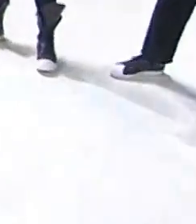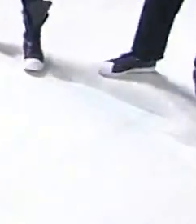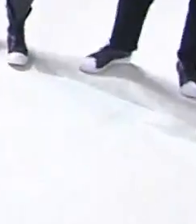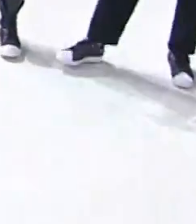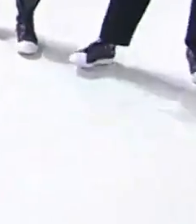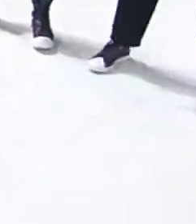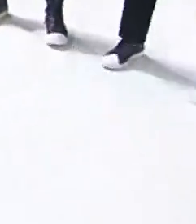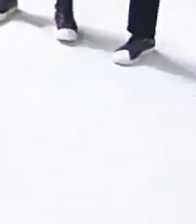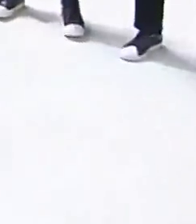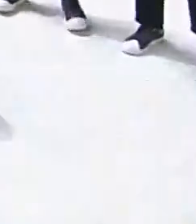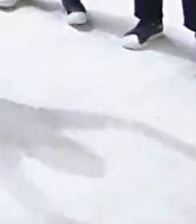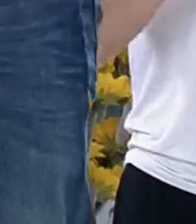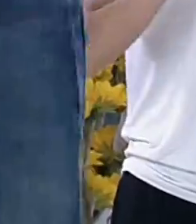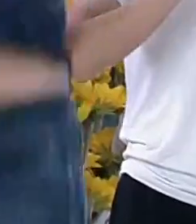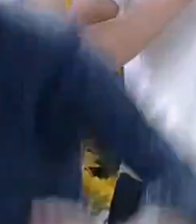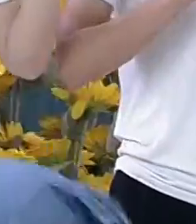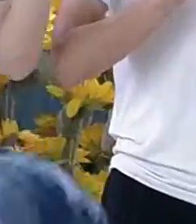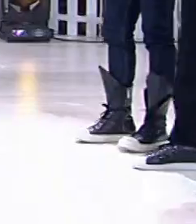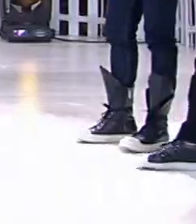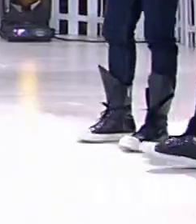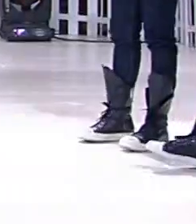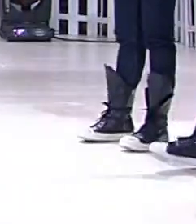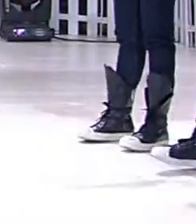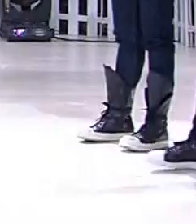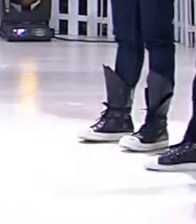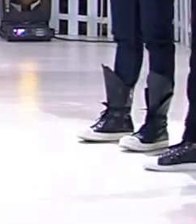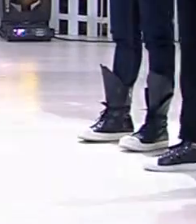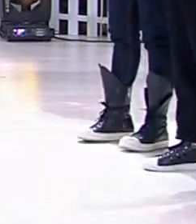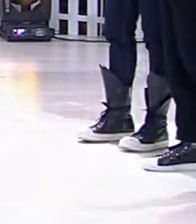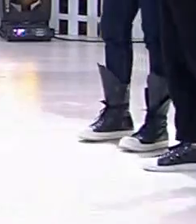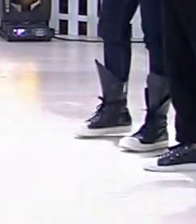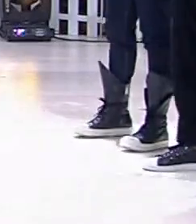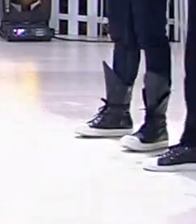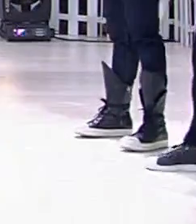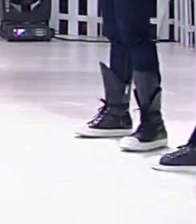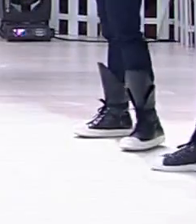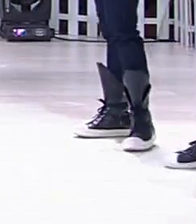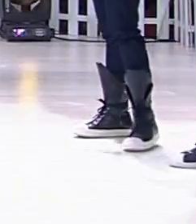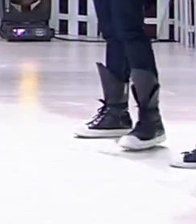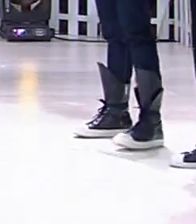六，喂嘿，还有86个， 元哥没呼吸